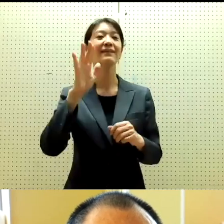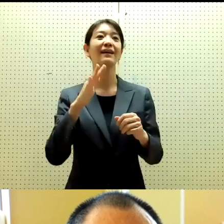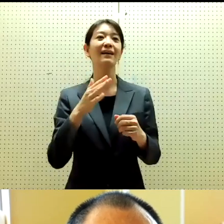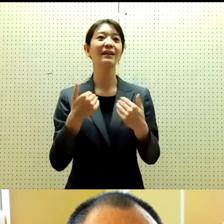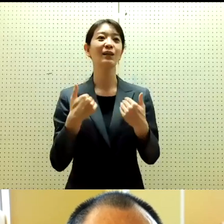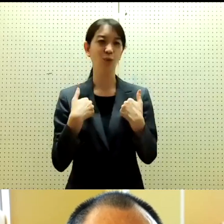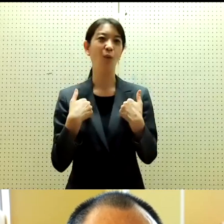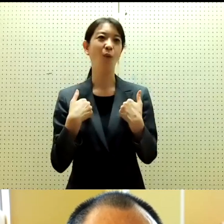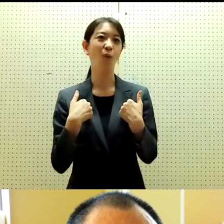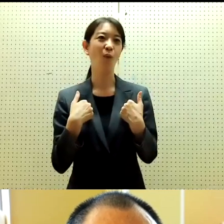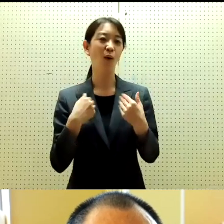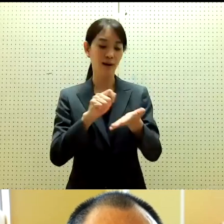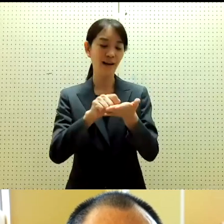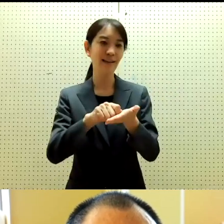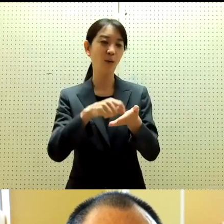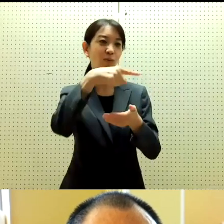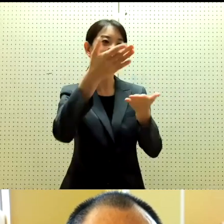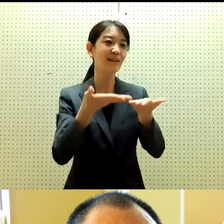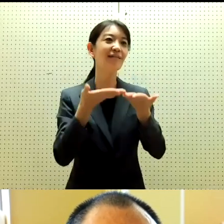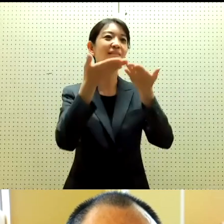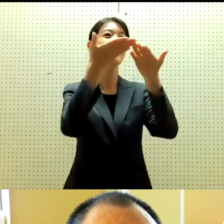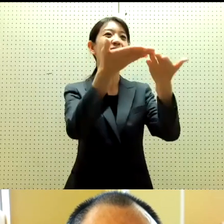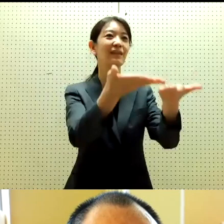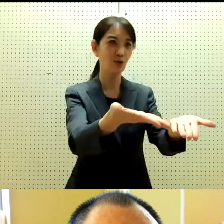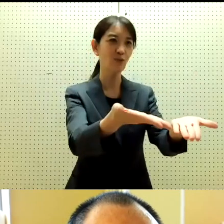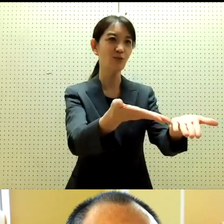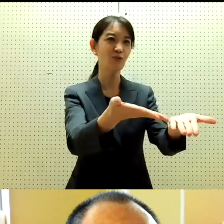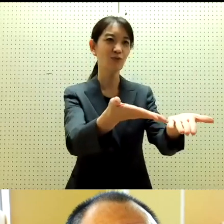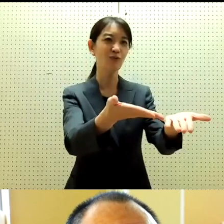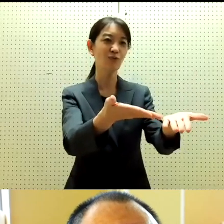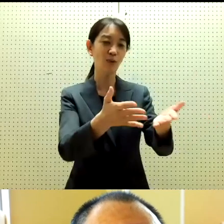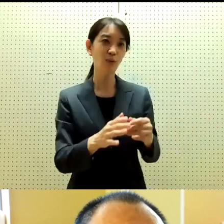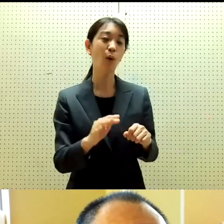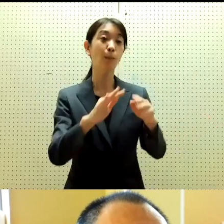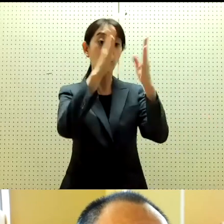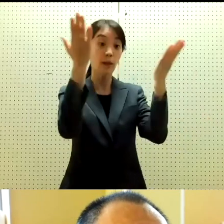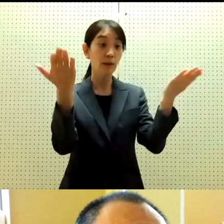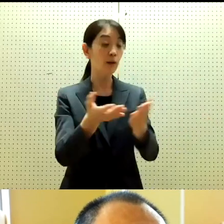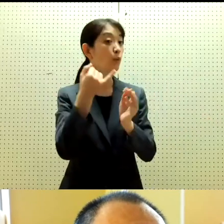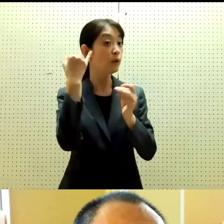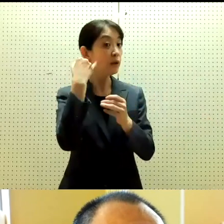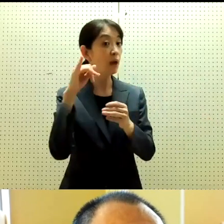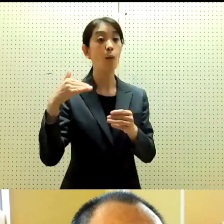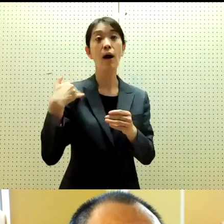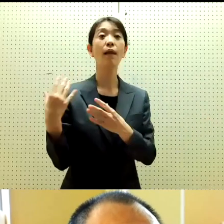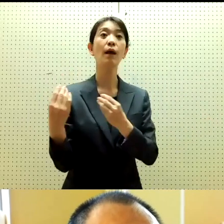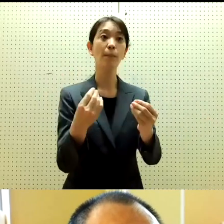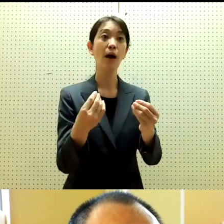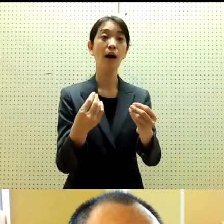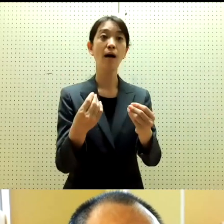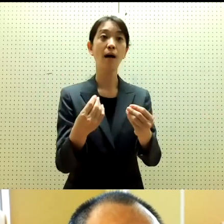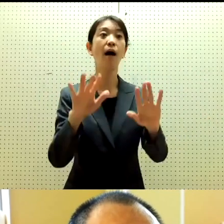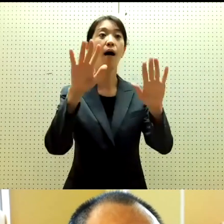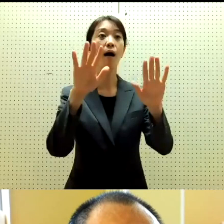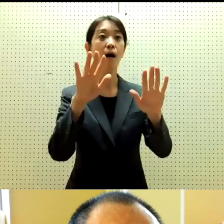するですとあのすごく限られたお友達の情報だけが入ってくると思うんですけれどもそれが他のお友達の情報